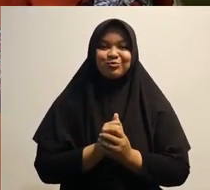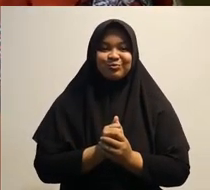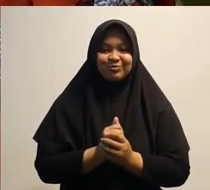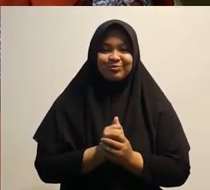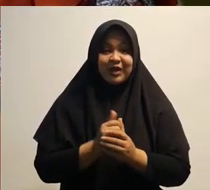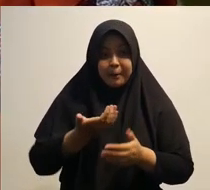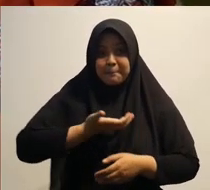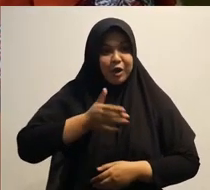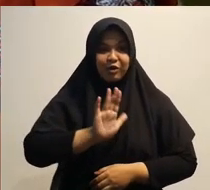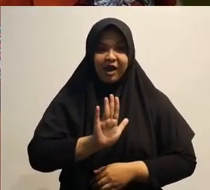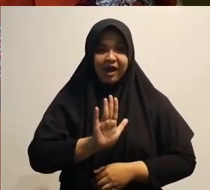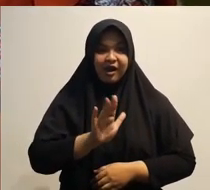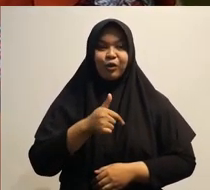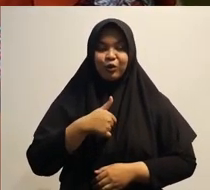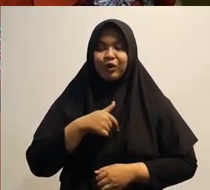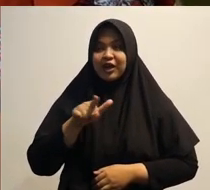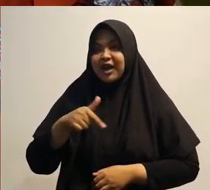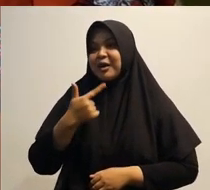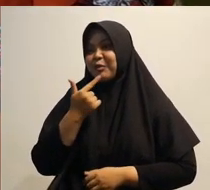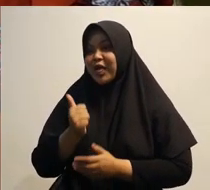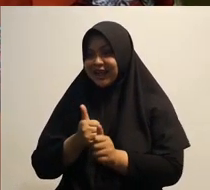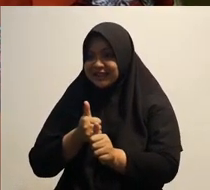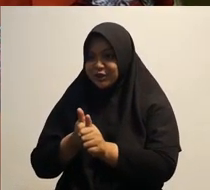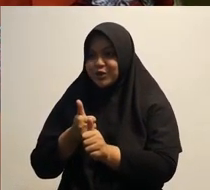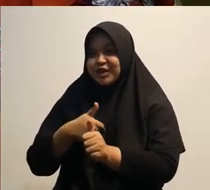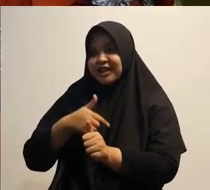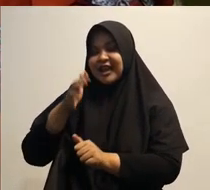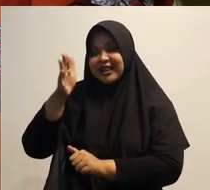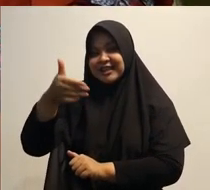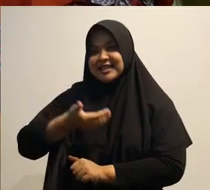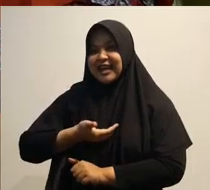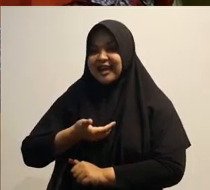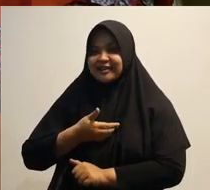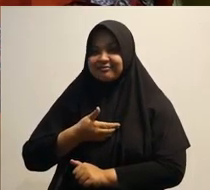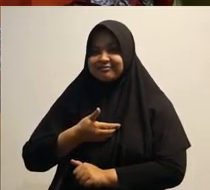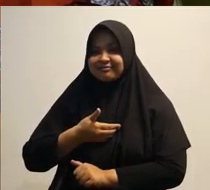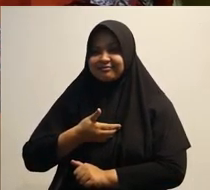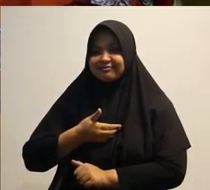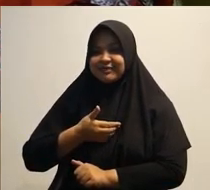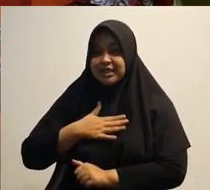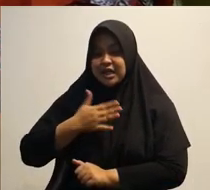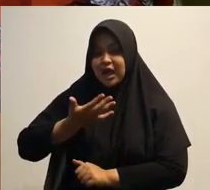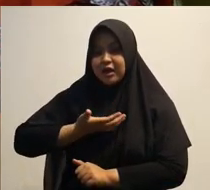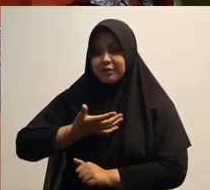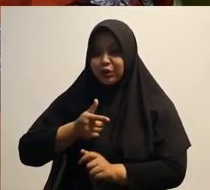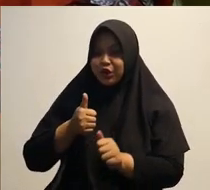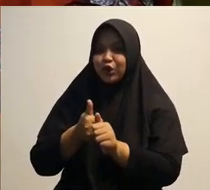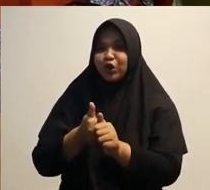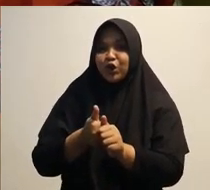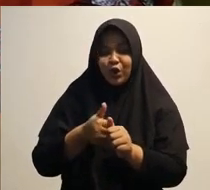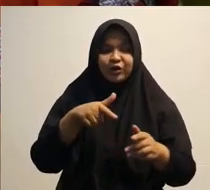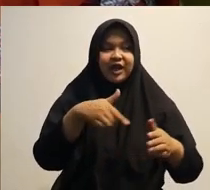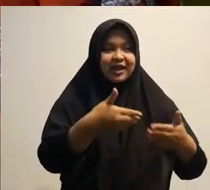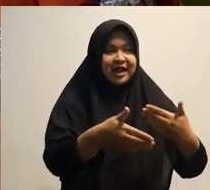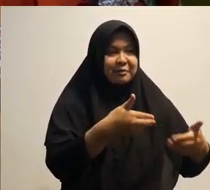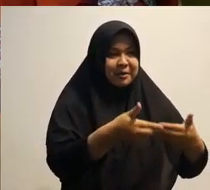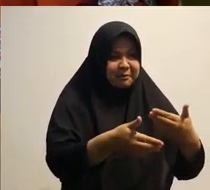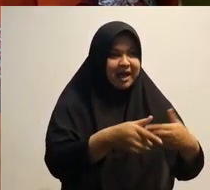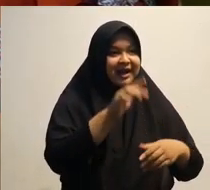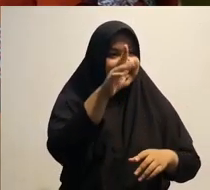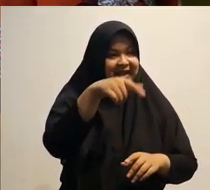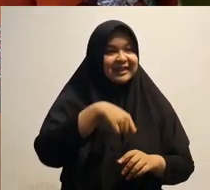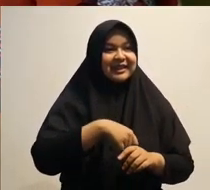cengeng gitu. Mau Mbak, boleh banget kalau boleh ikut nanti saya pasti sangat. Gak apa-apa, nanti Mas